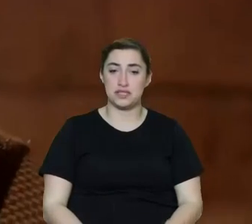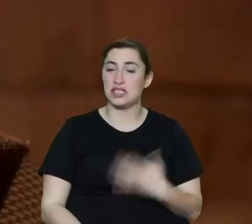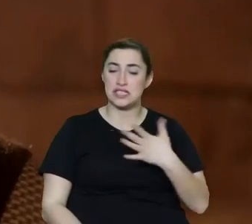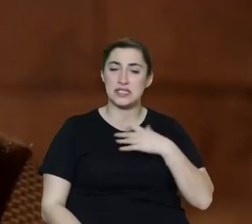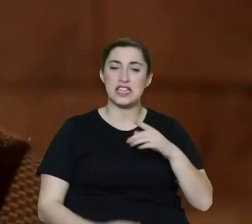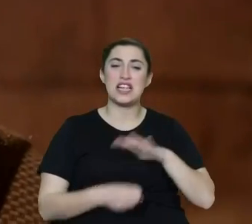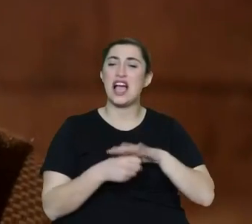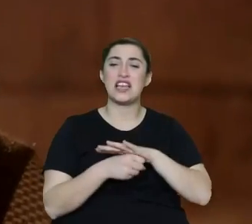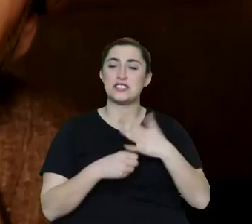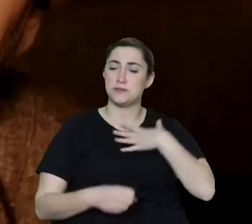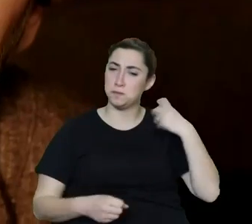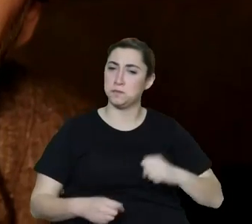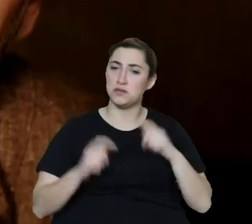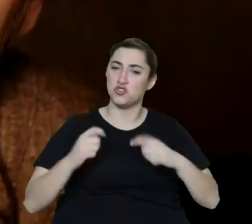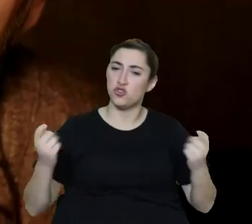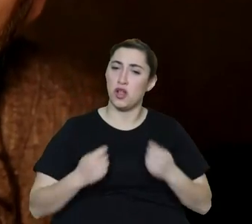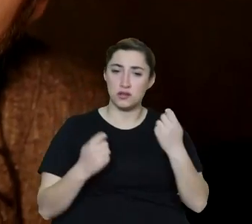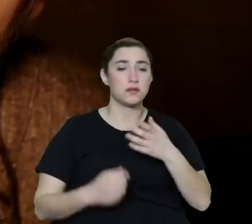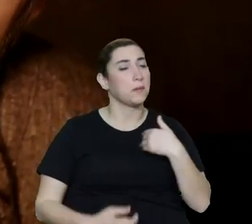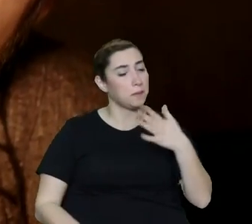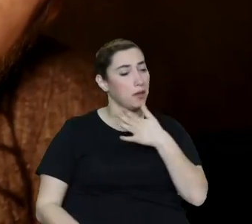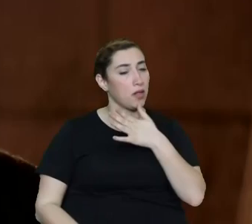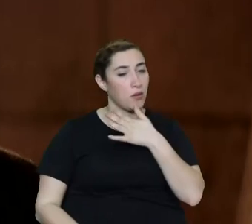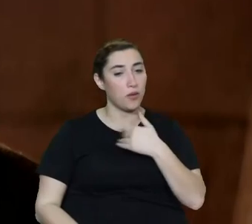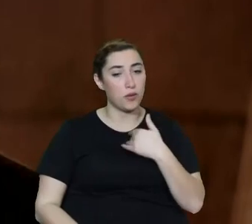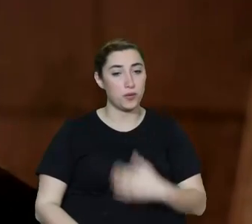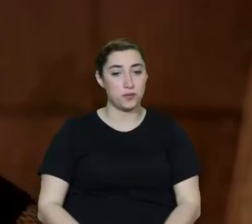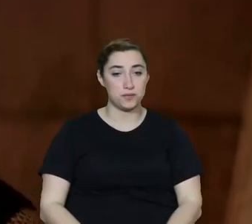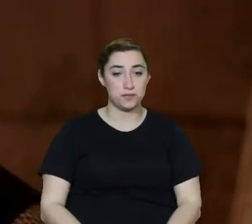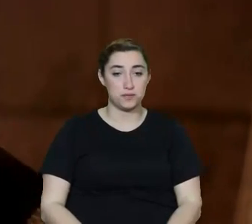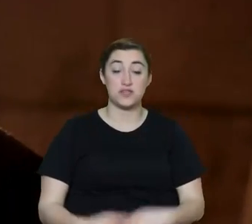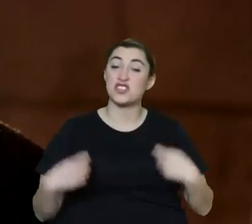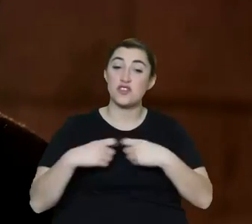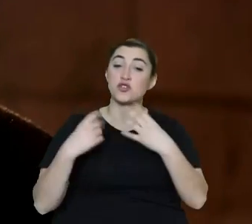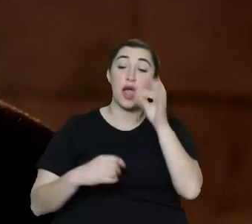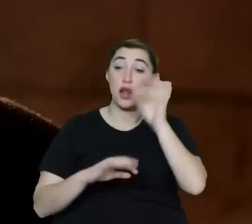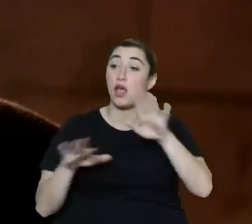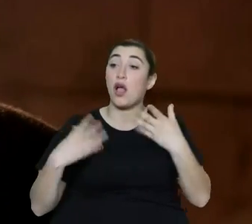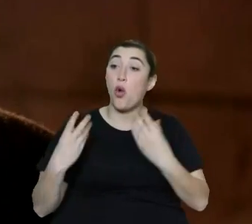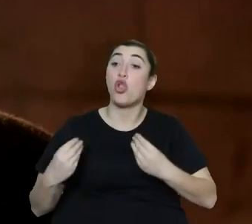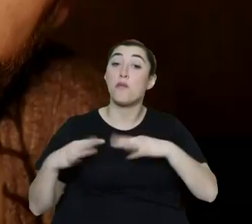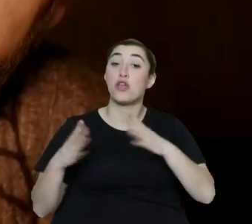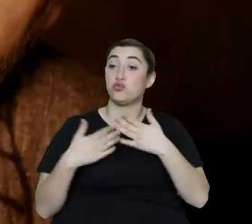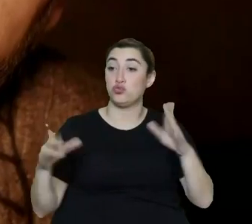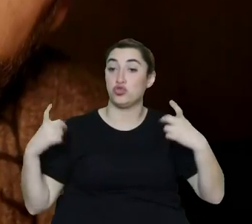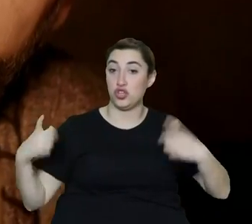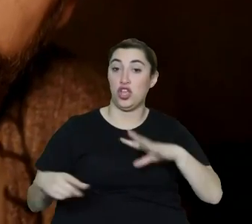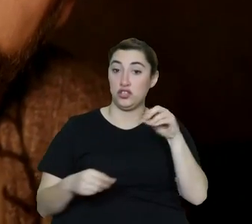Nasıl direndi Kayseri göreydin? Bilirim. Cenk edecek erkek kalmayınca koca